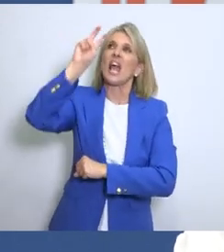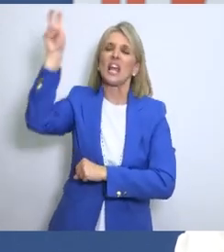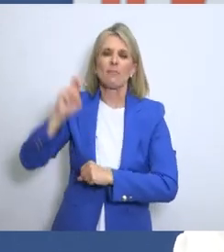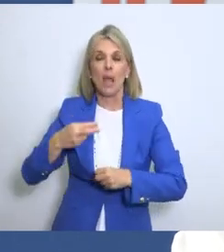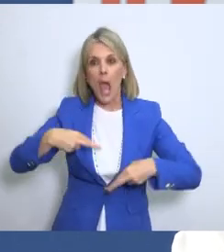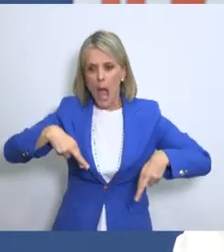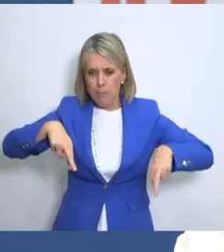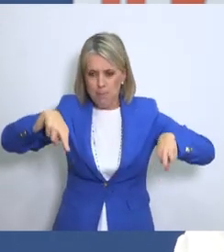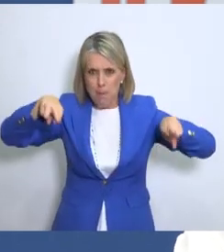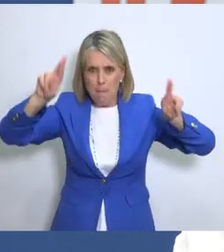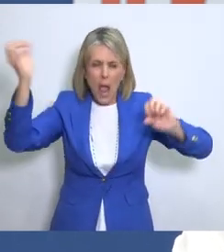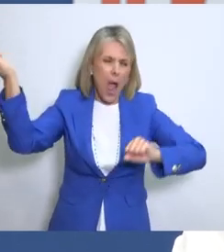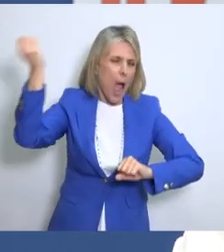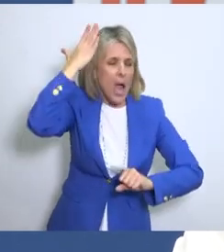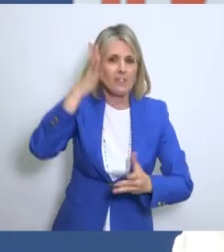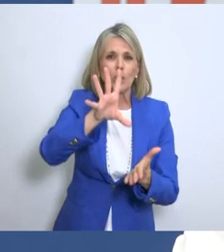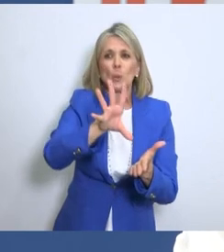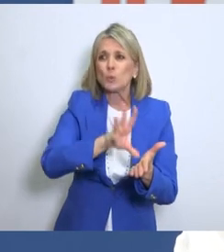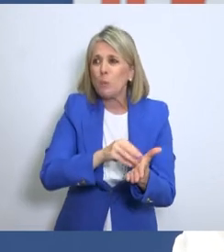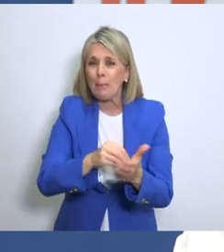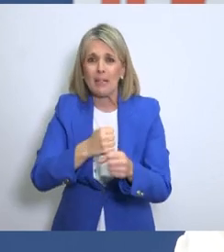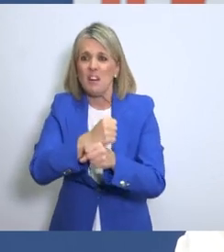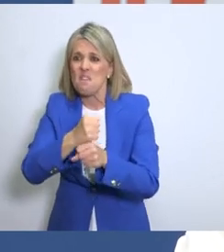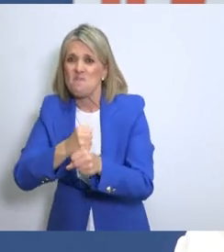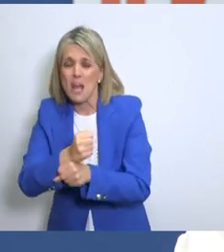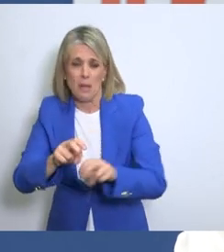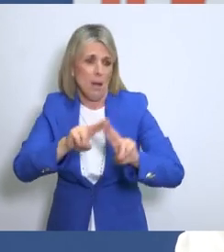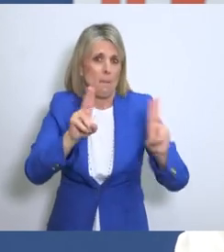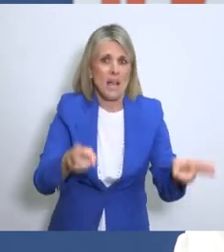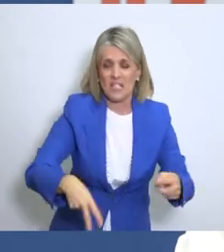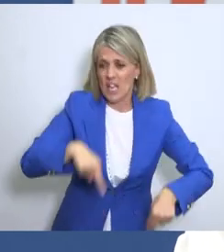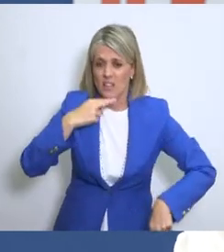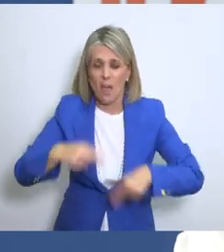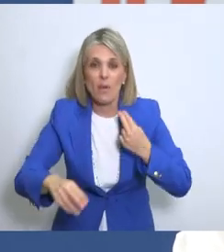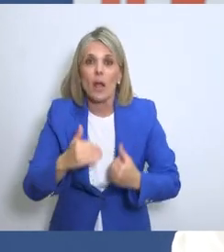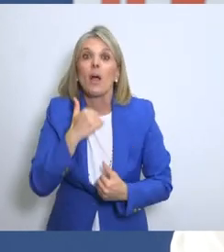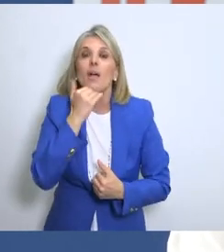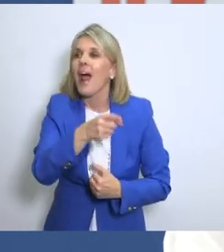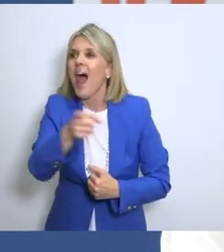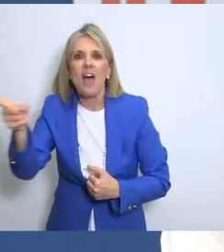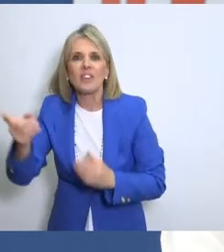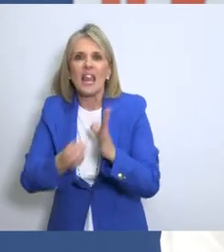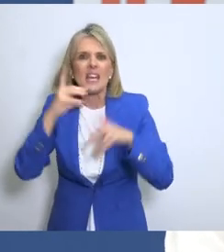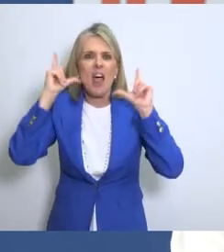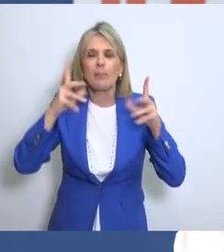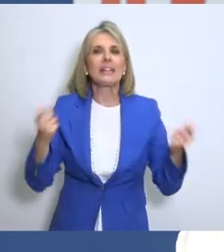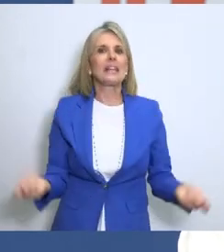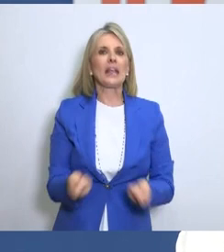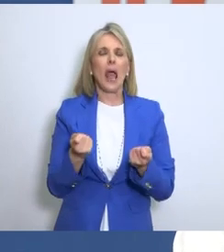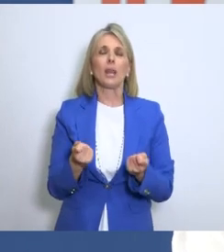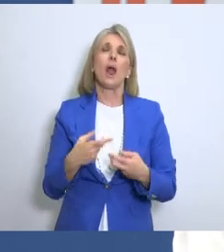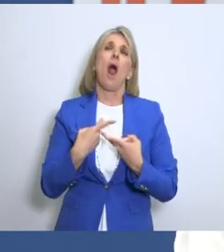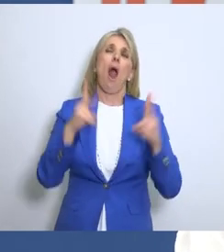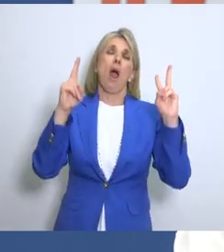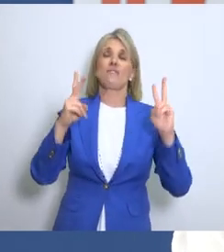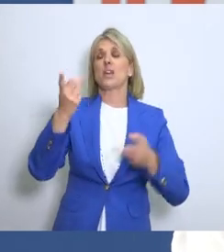που κανένας τους ούτε θέλει, ούτε μπορεί να χαλιναγωγήσει, γιατί όλοι πίνουν νερό στο όνομα της ελεύθερης αγοράς,